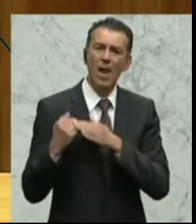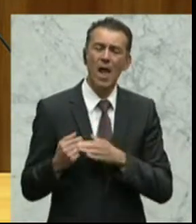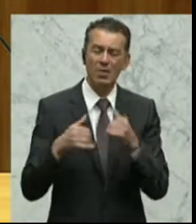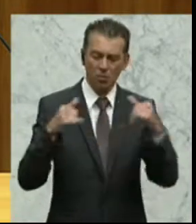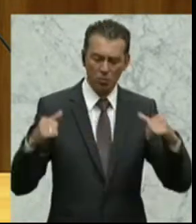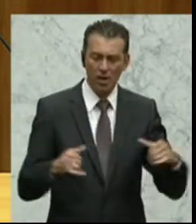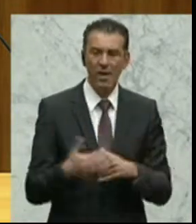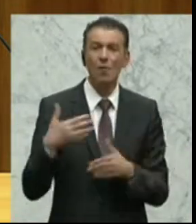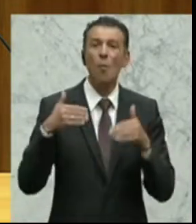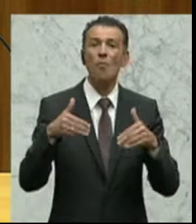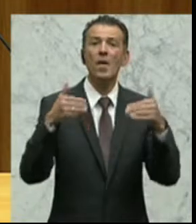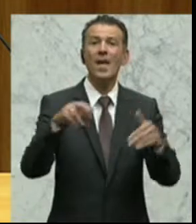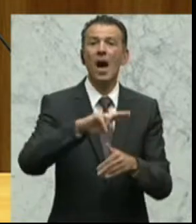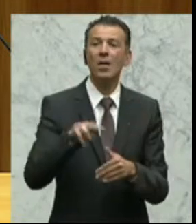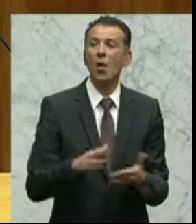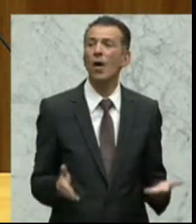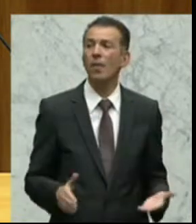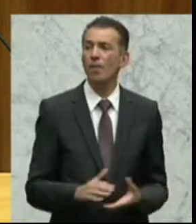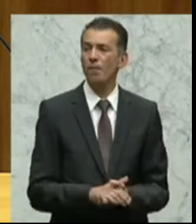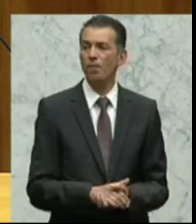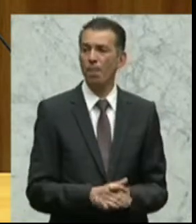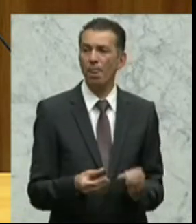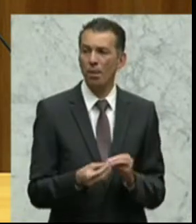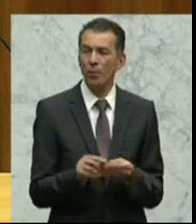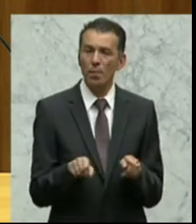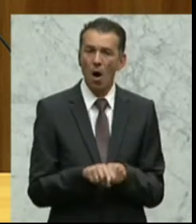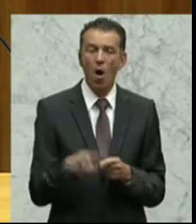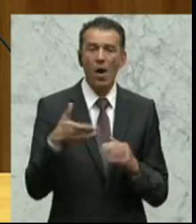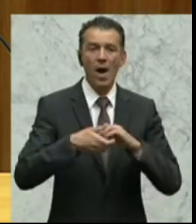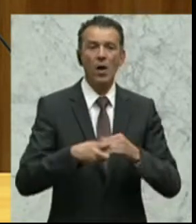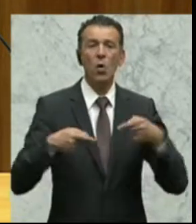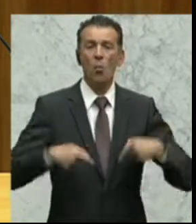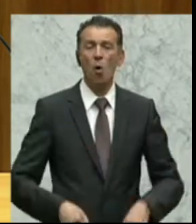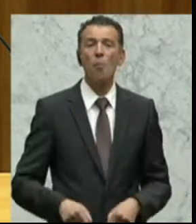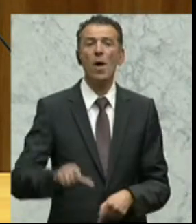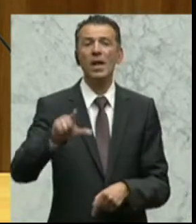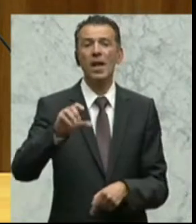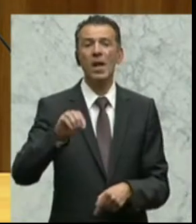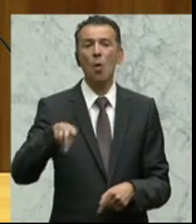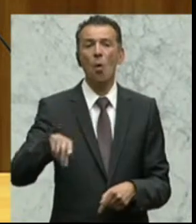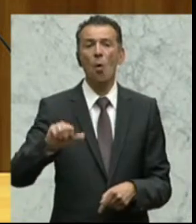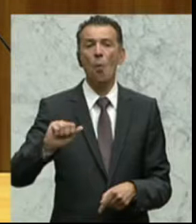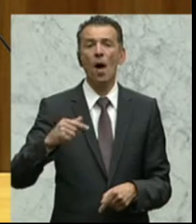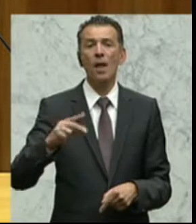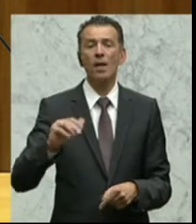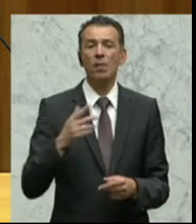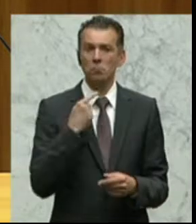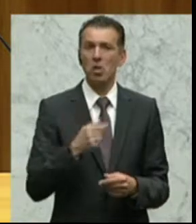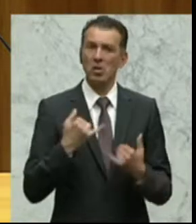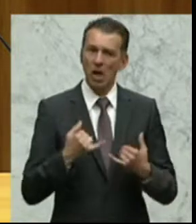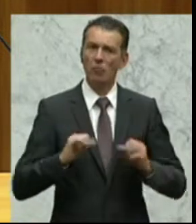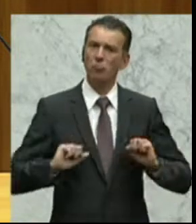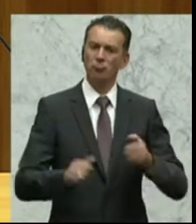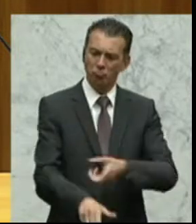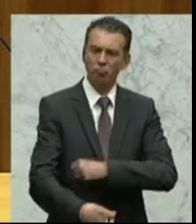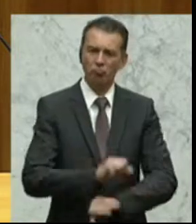ist auch, und das hat der Herr Klubobmann Lopatka auch gesagt, man muss es jetzt angehen. Wir haben jetzt zwei Kommissionen,